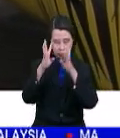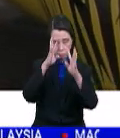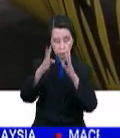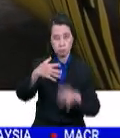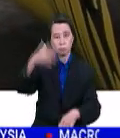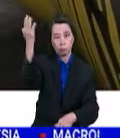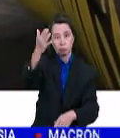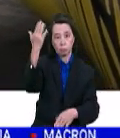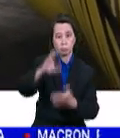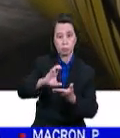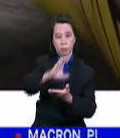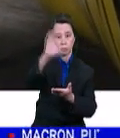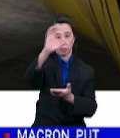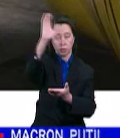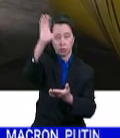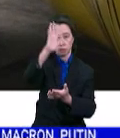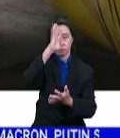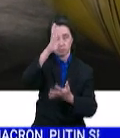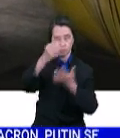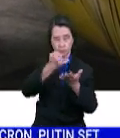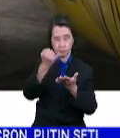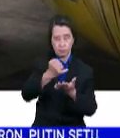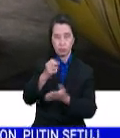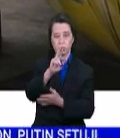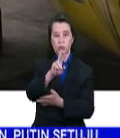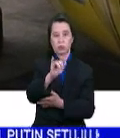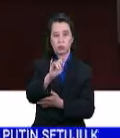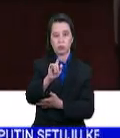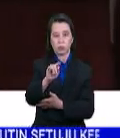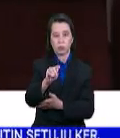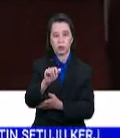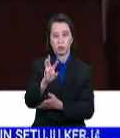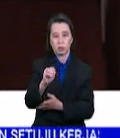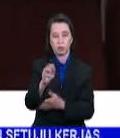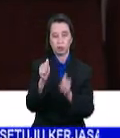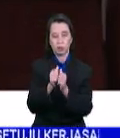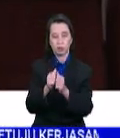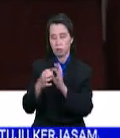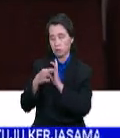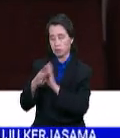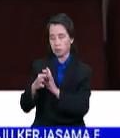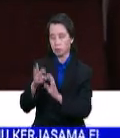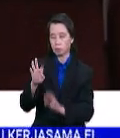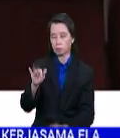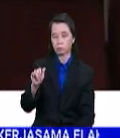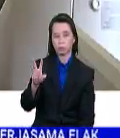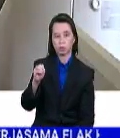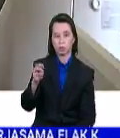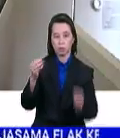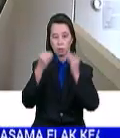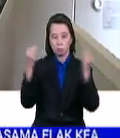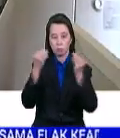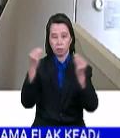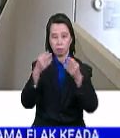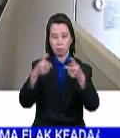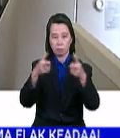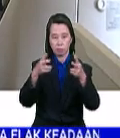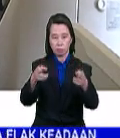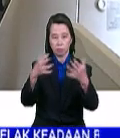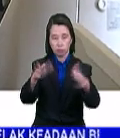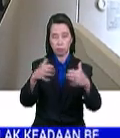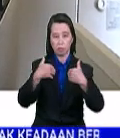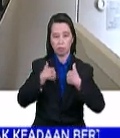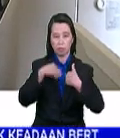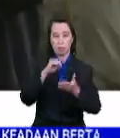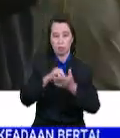penjarah collection creative-tim si teknologi Mara dengan kerjasama FM majelis simbolik kelancaran telah